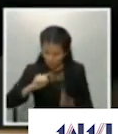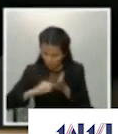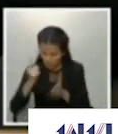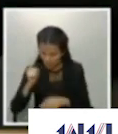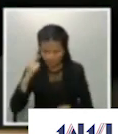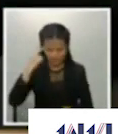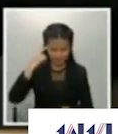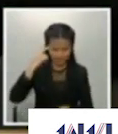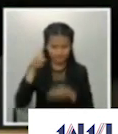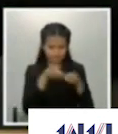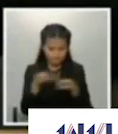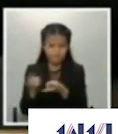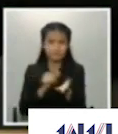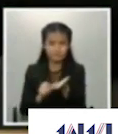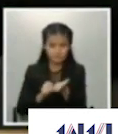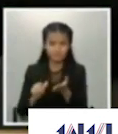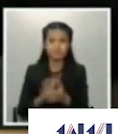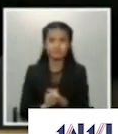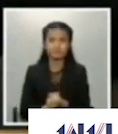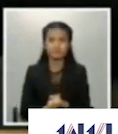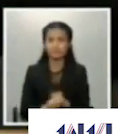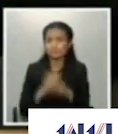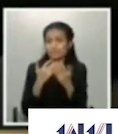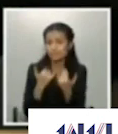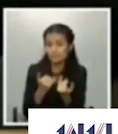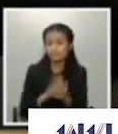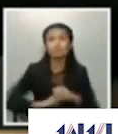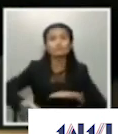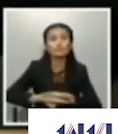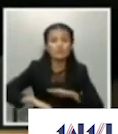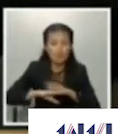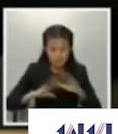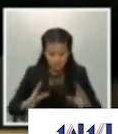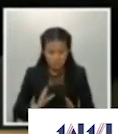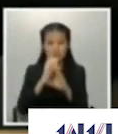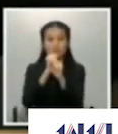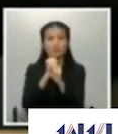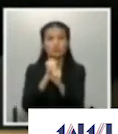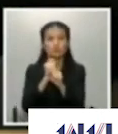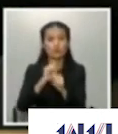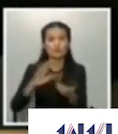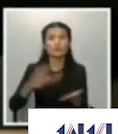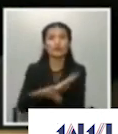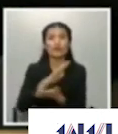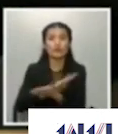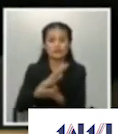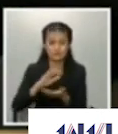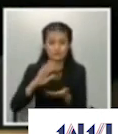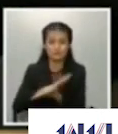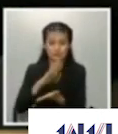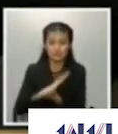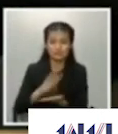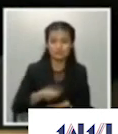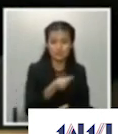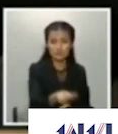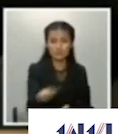างไรเราได้สรุปกันเป็นพื้นฐานเบื้องต้นจากในเอกสารที่ได้มอบให้ท่าน